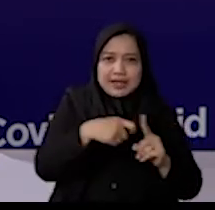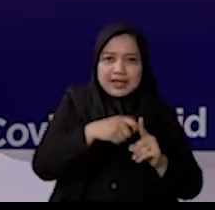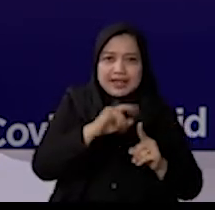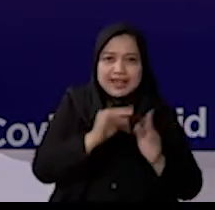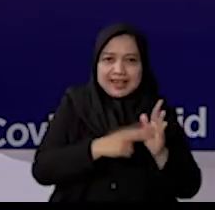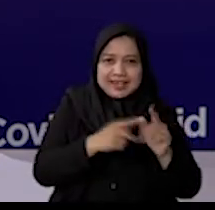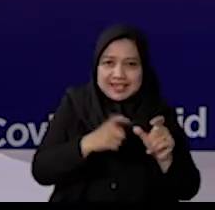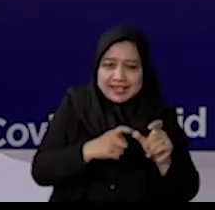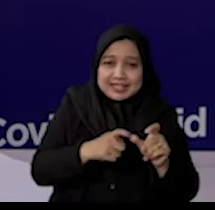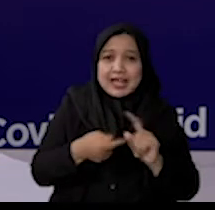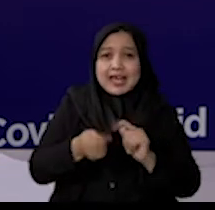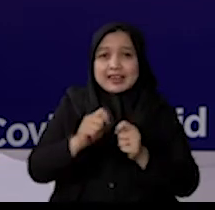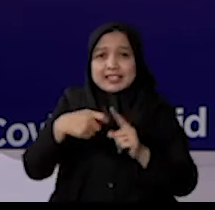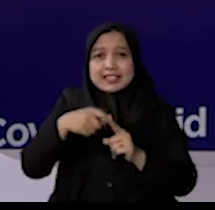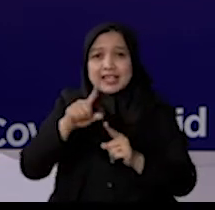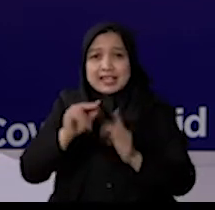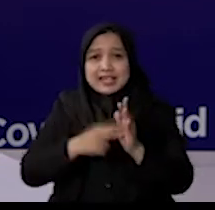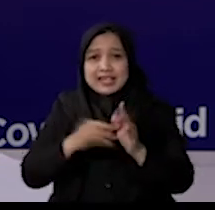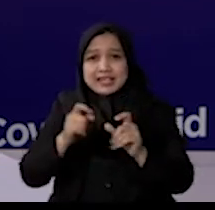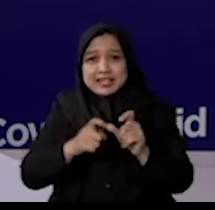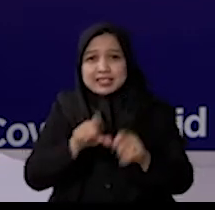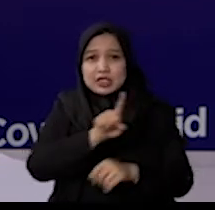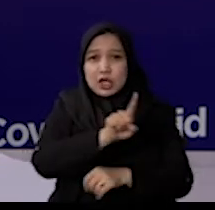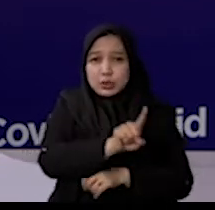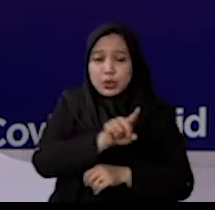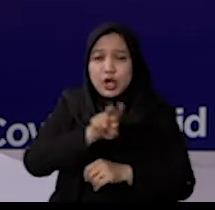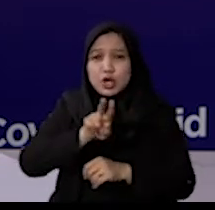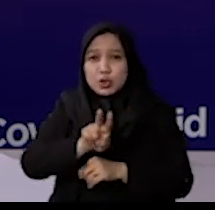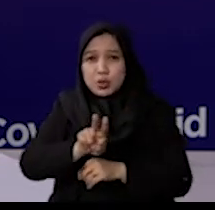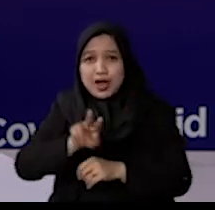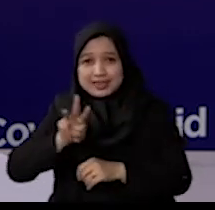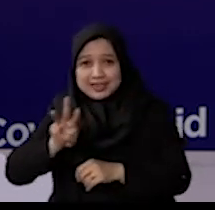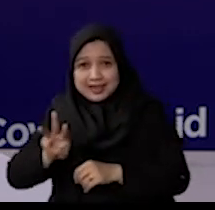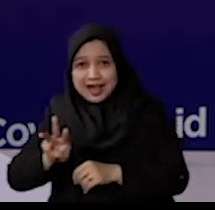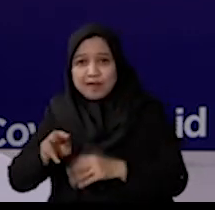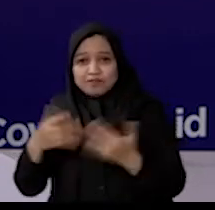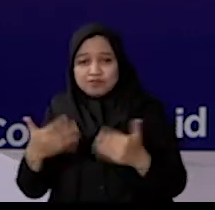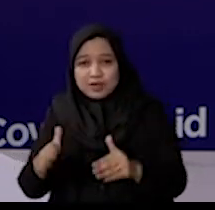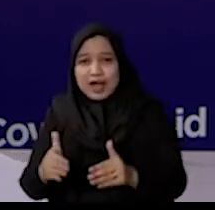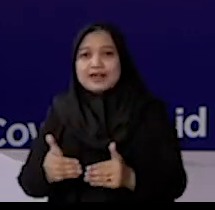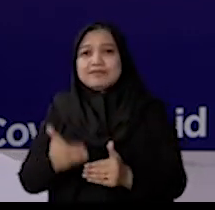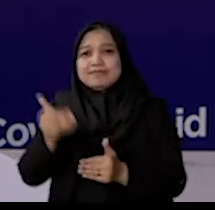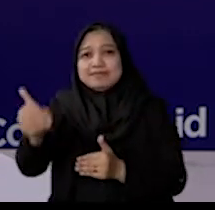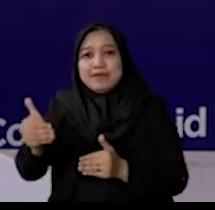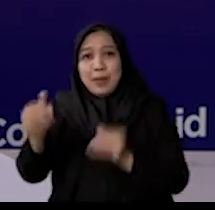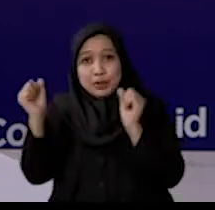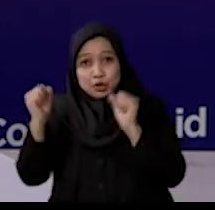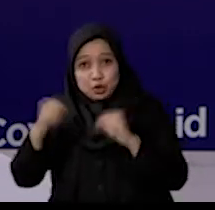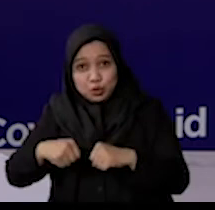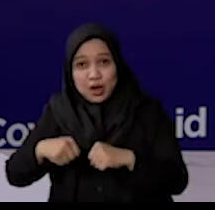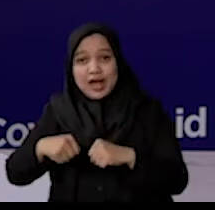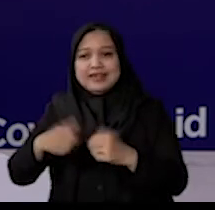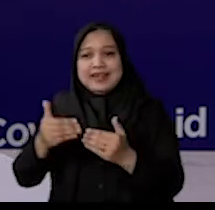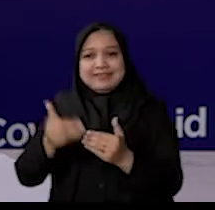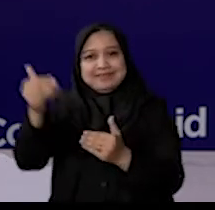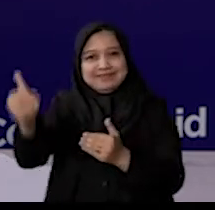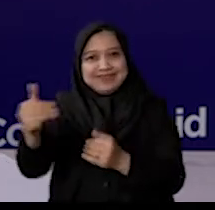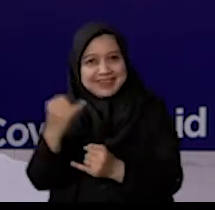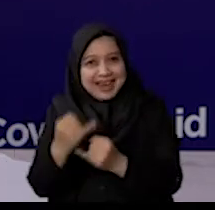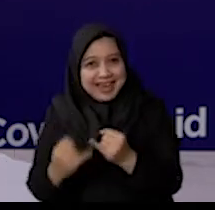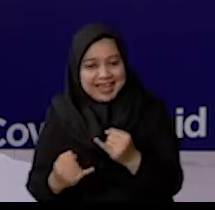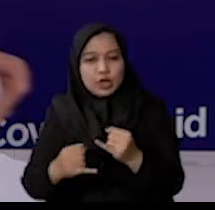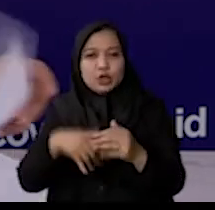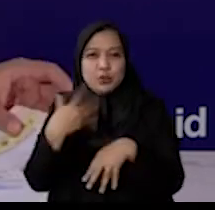uji klinis fase 2, uji klinis fase 3, kemudian persetujuan, baru produksinya.